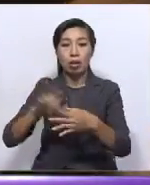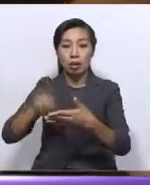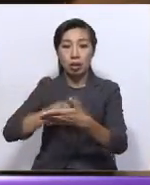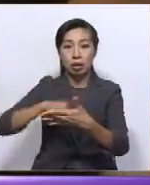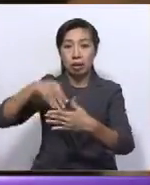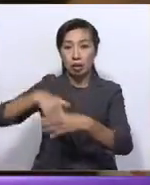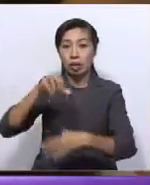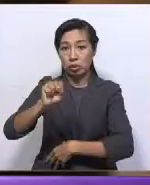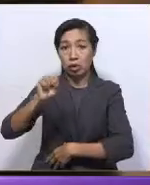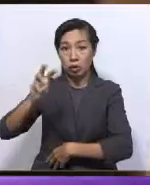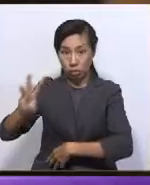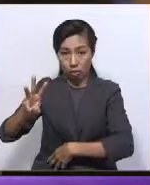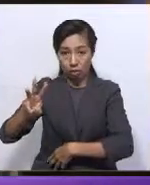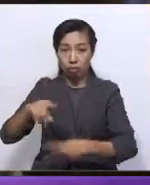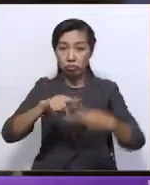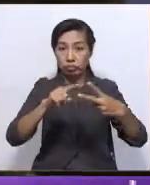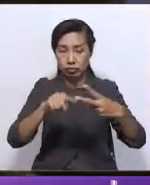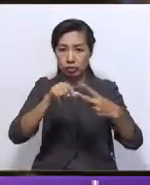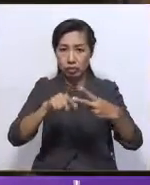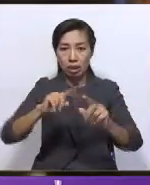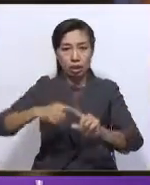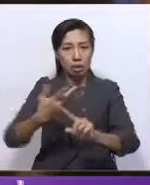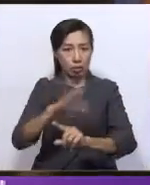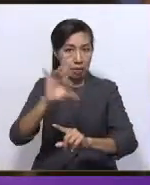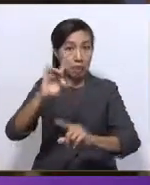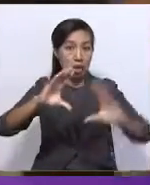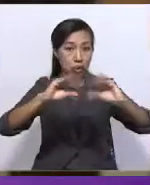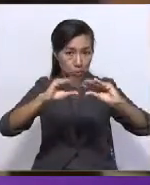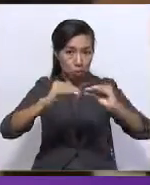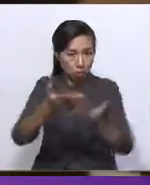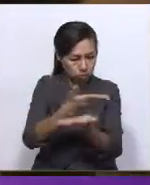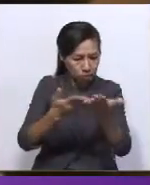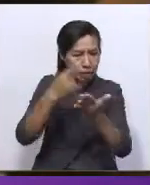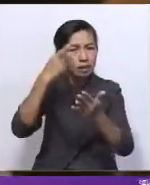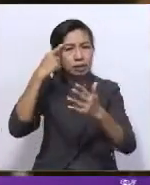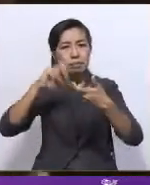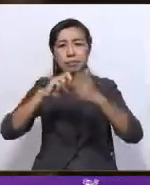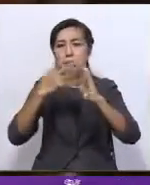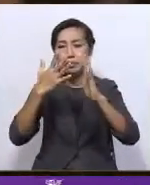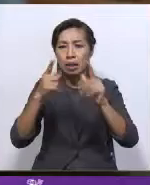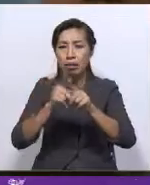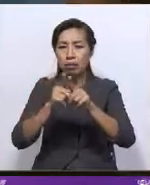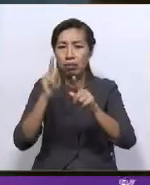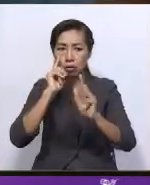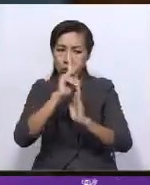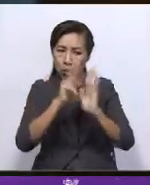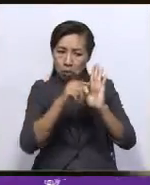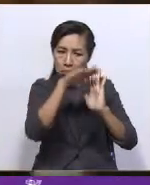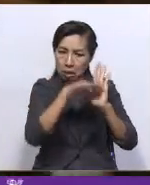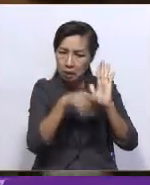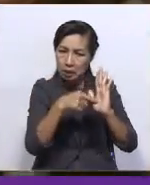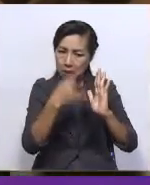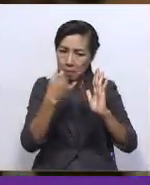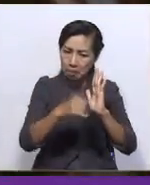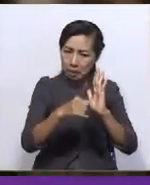มนูญว่าด้วยการได้มาซึ่งสมาชิกวุฒิสภาในวันที่8มีนาคมนี้ว่าไม่น่าจะมีปัญหาการไม่ชอบร่างกฎหมายทั้ง